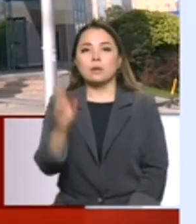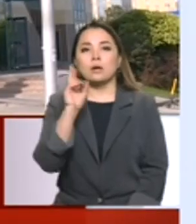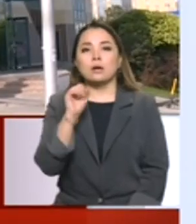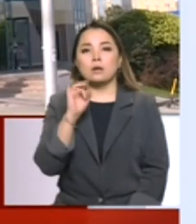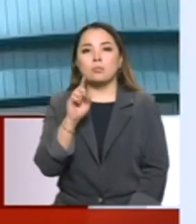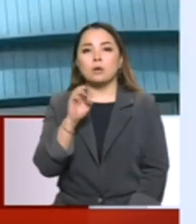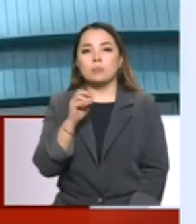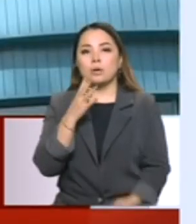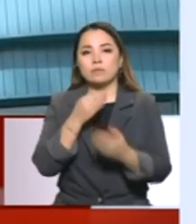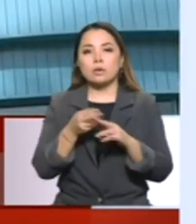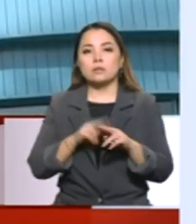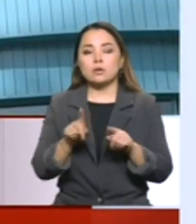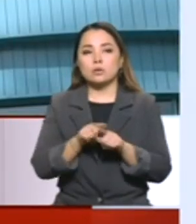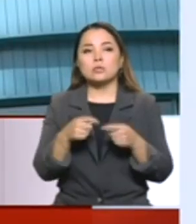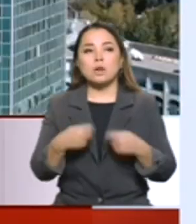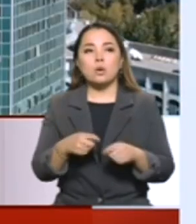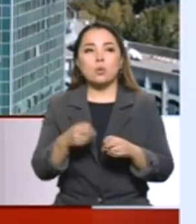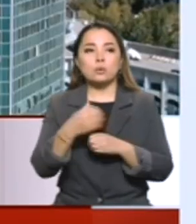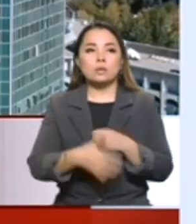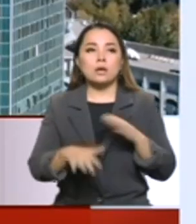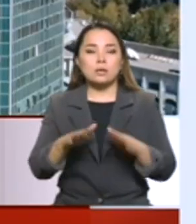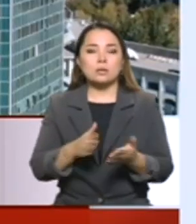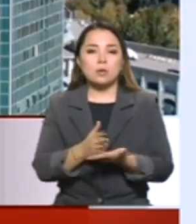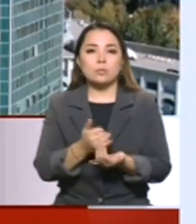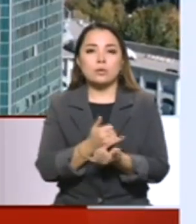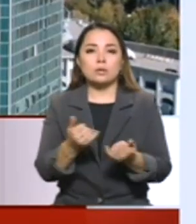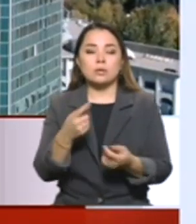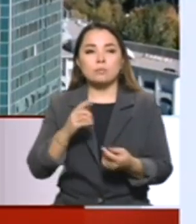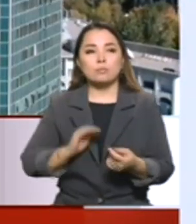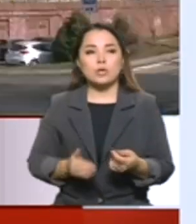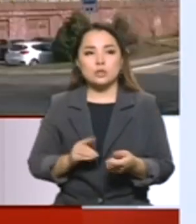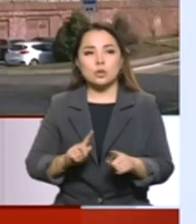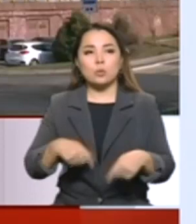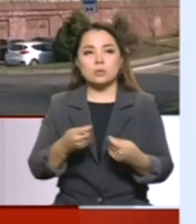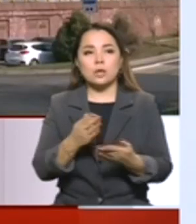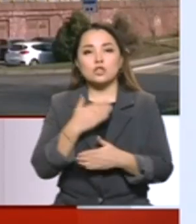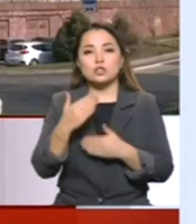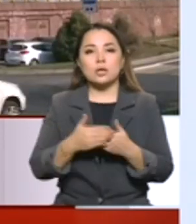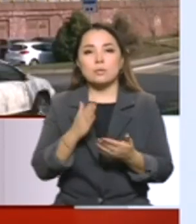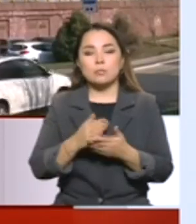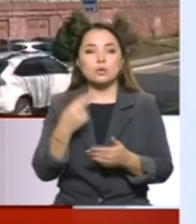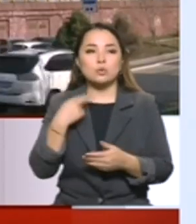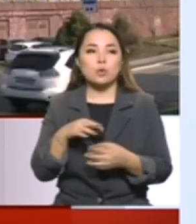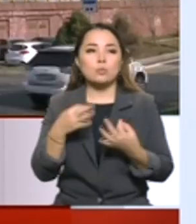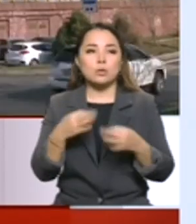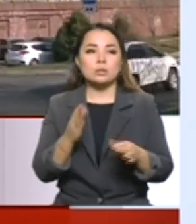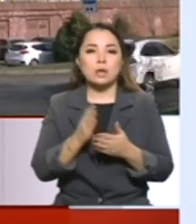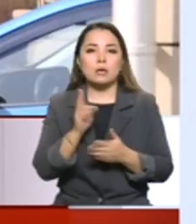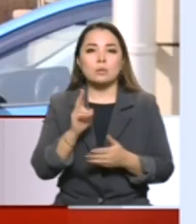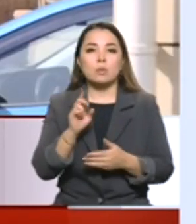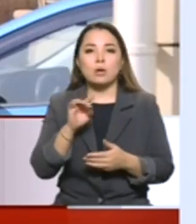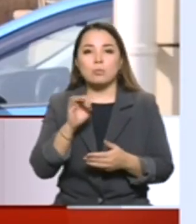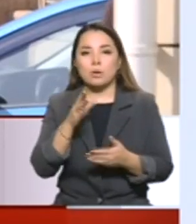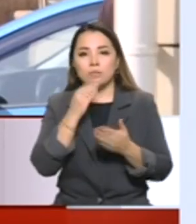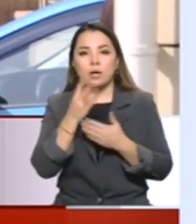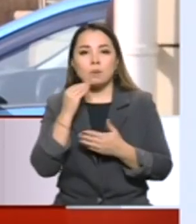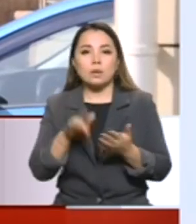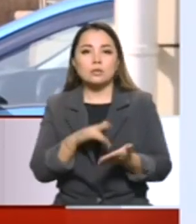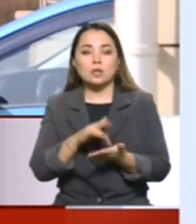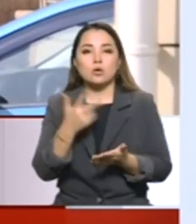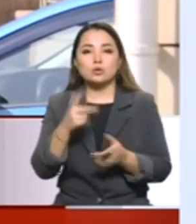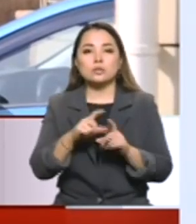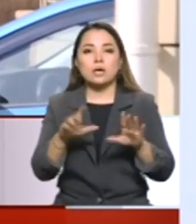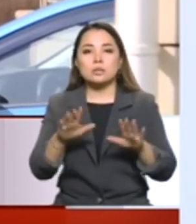Қайрат Боранбаевтың кеңселері мен сауда орталығы коммуналдық меншікке өтті. Жақындағана түрмеден босатылған Қайрат Боранбаевтың Алматыдағы